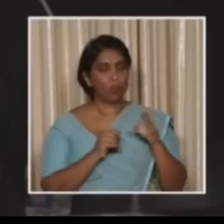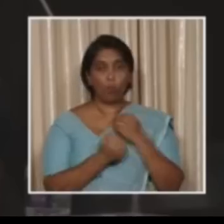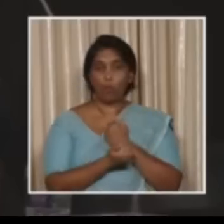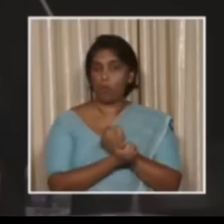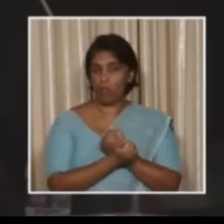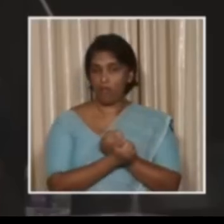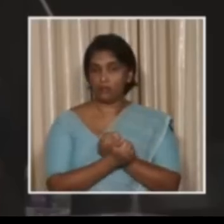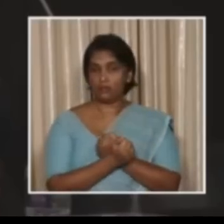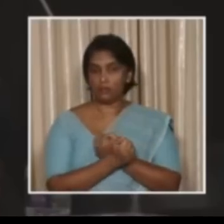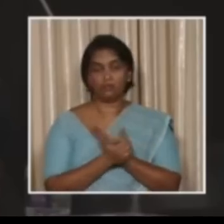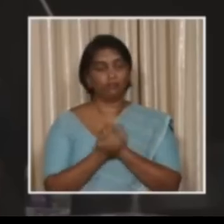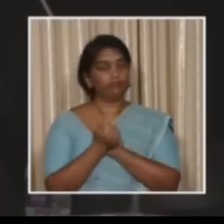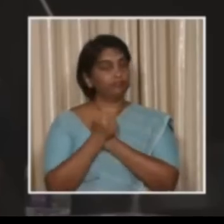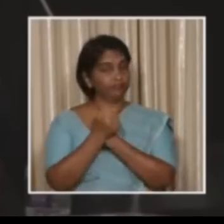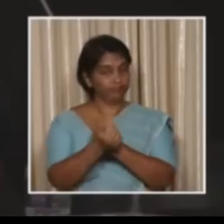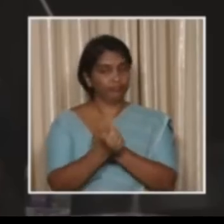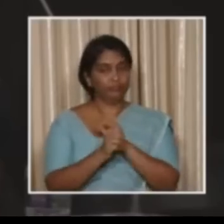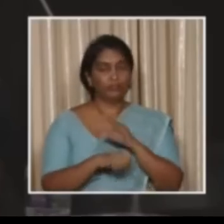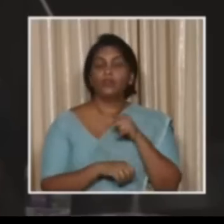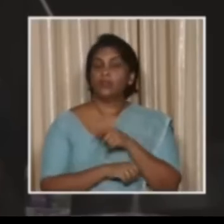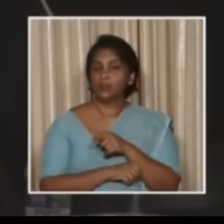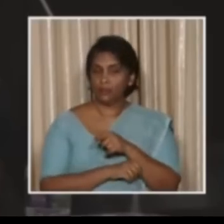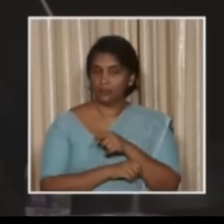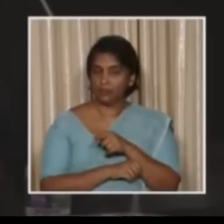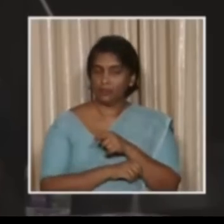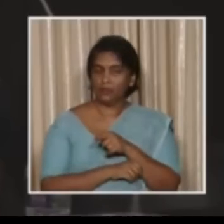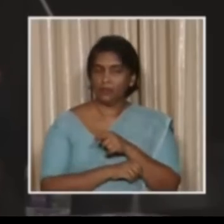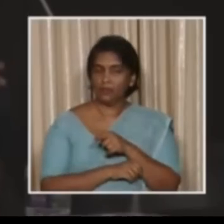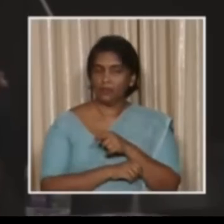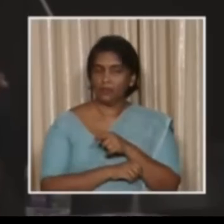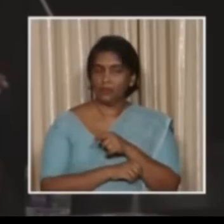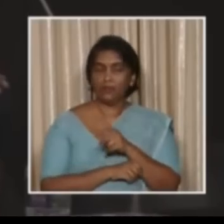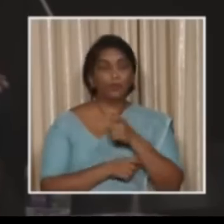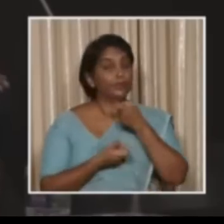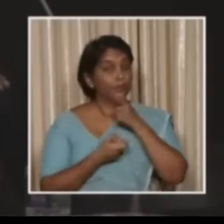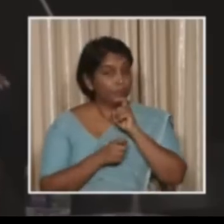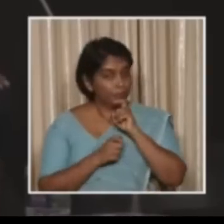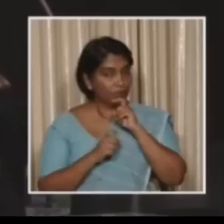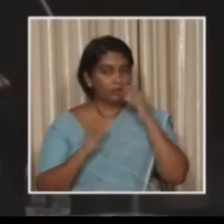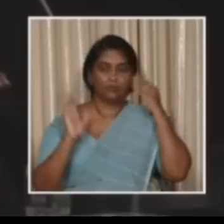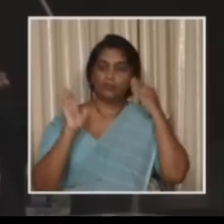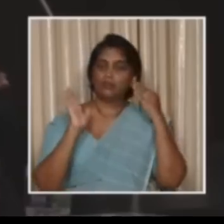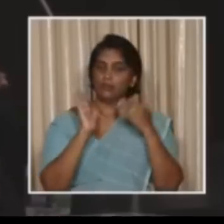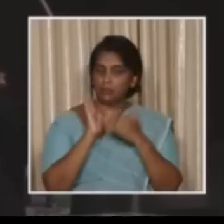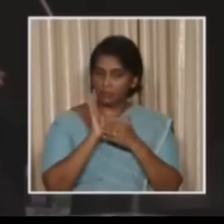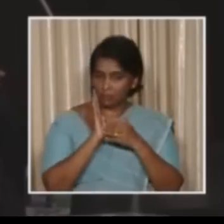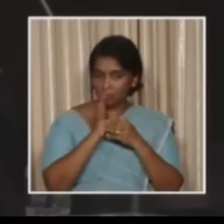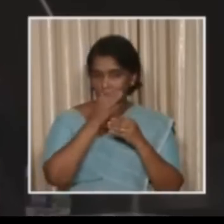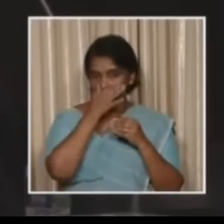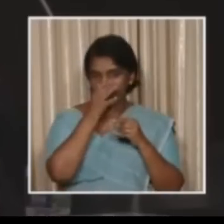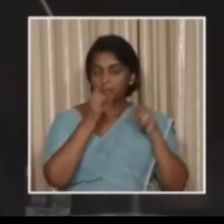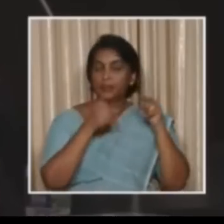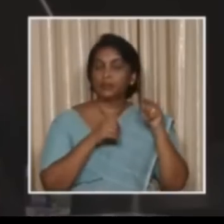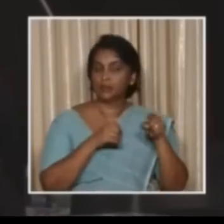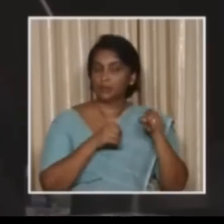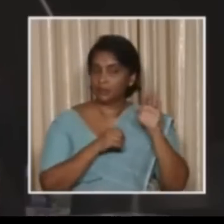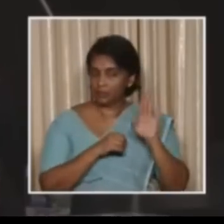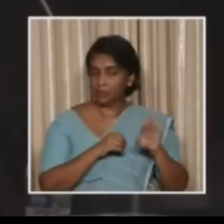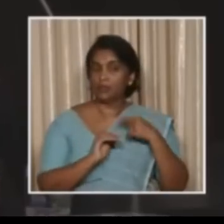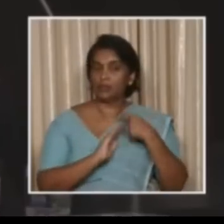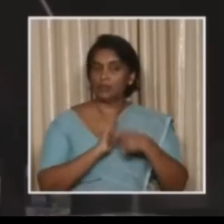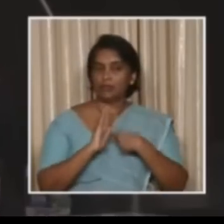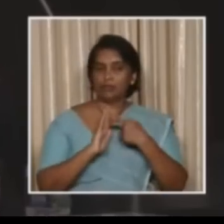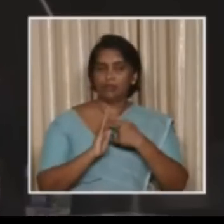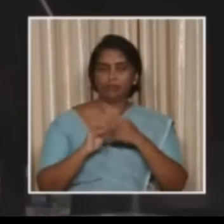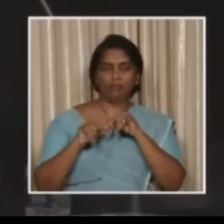செய்யப்பட்ட கிளிநொச்சி மாவட்ட நீதிமன்ற வழக்கின் பிரகாரம் கிளிநொச்சி மாவட்ட நீதிமன்றம் அவரை நாட்டை விட்டு செல்லக்கூடாதென